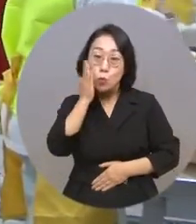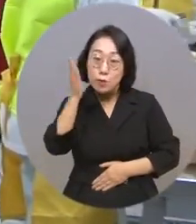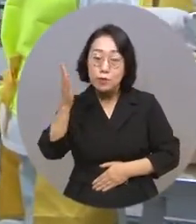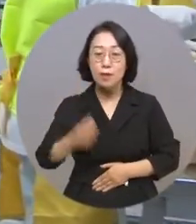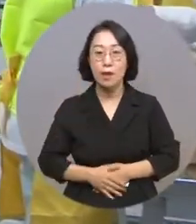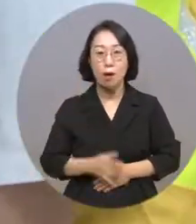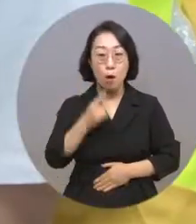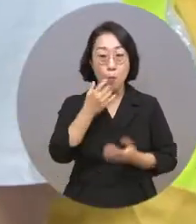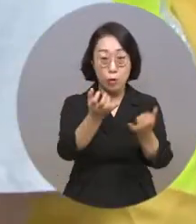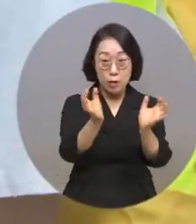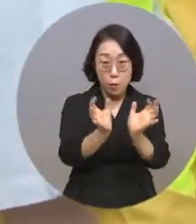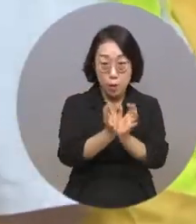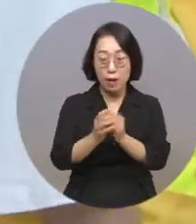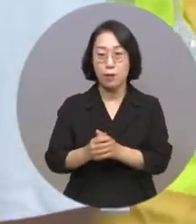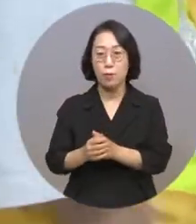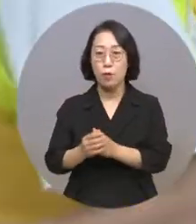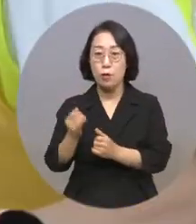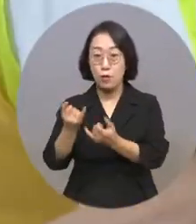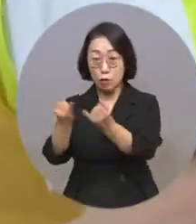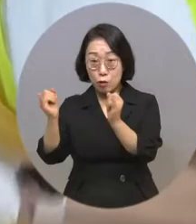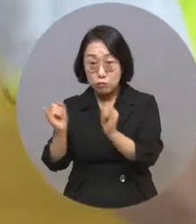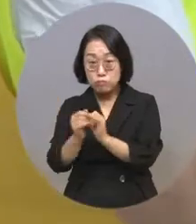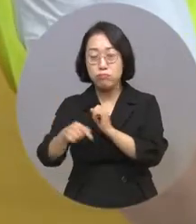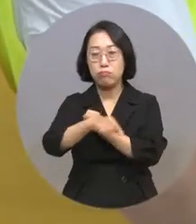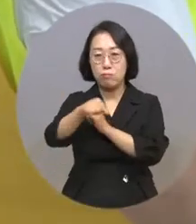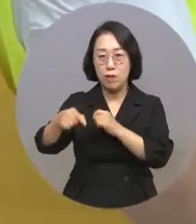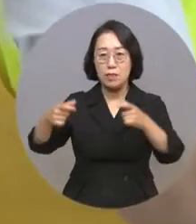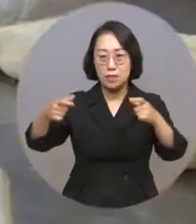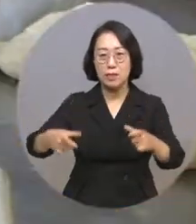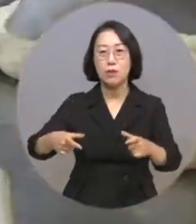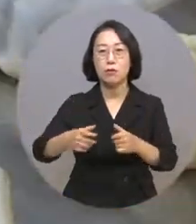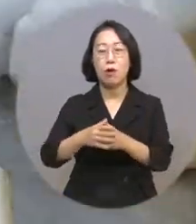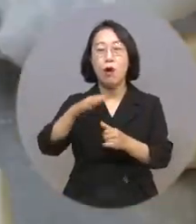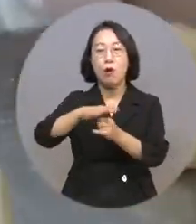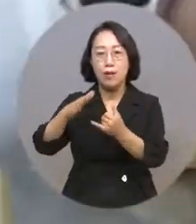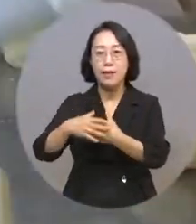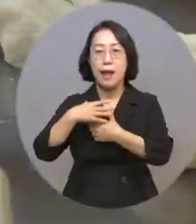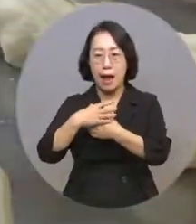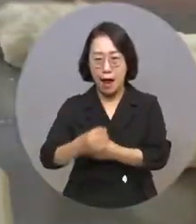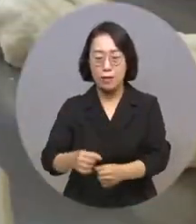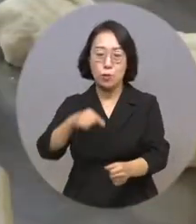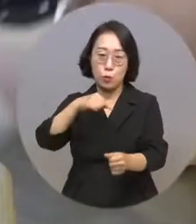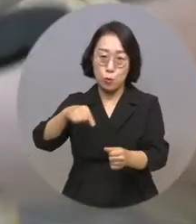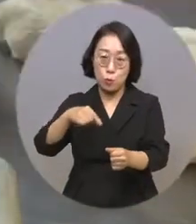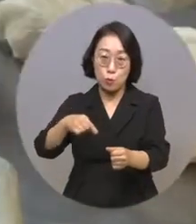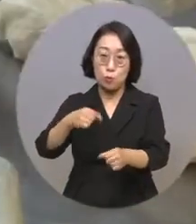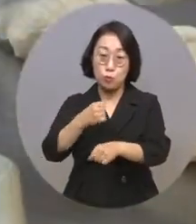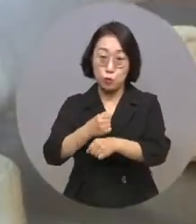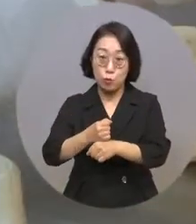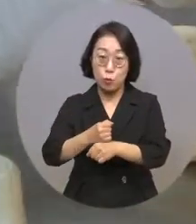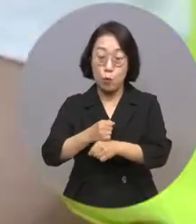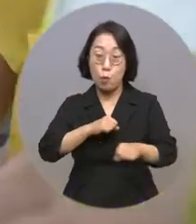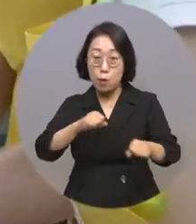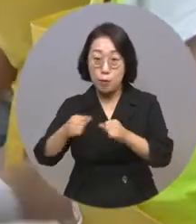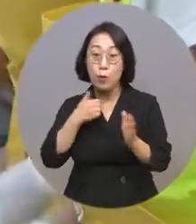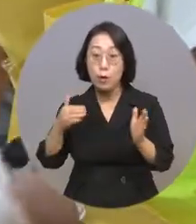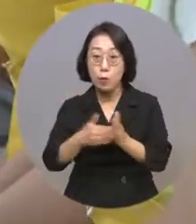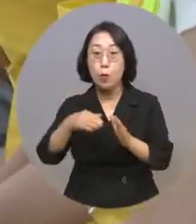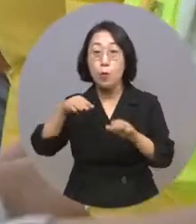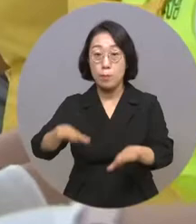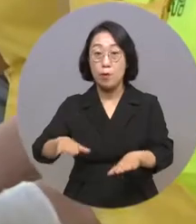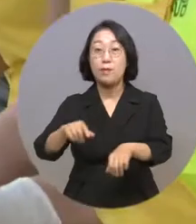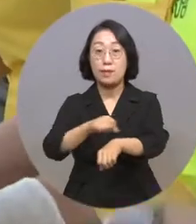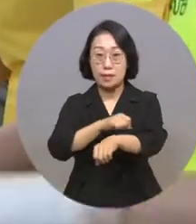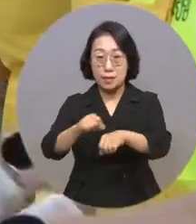녹색여성연합회와 부산 녹색어머니회는 지역사회의 어린이들의 안전과 교육을 위해 힘써온 동시에 이번 행사에서는